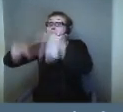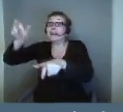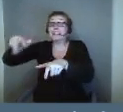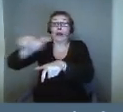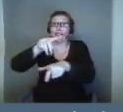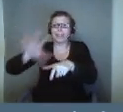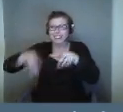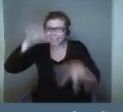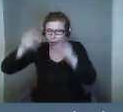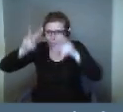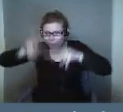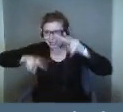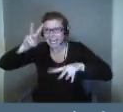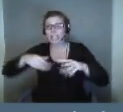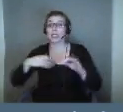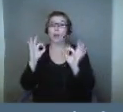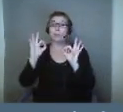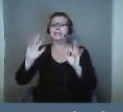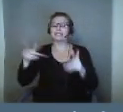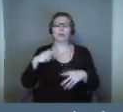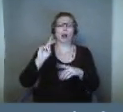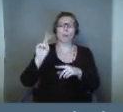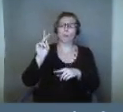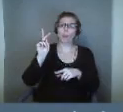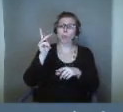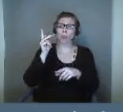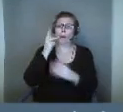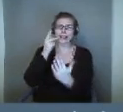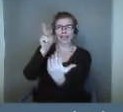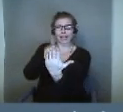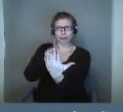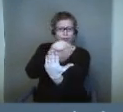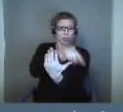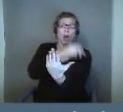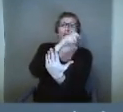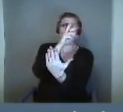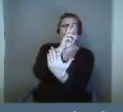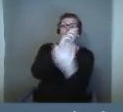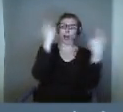pour le situer sur la carte, c'est entre Poitiers et La Rochelle, comme ça vous voyez un peu mieux où c'est. Voilà, merci beaucoup.